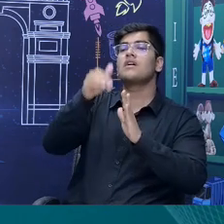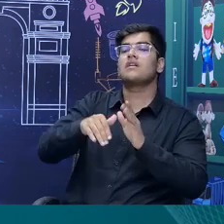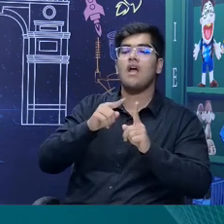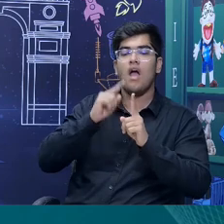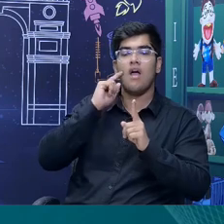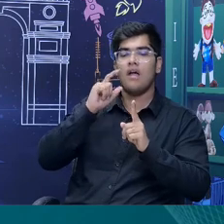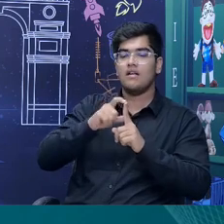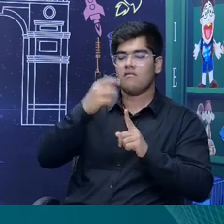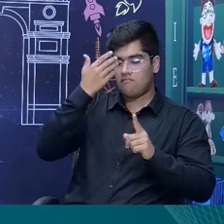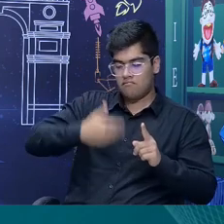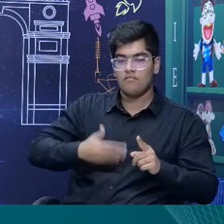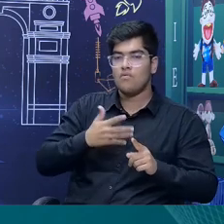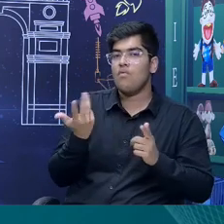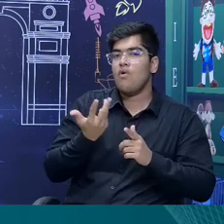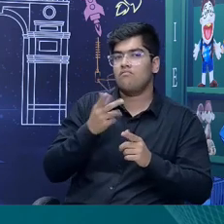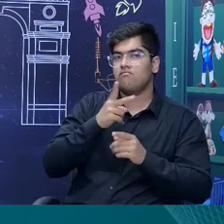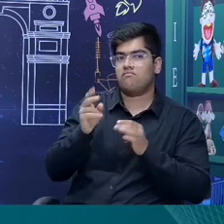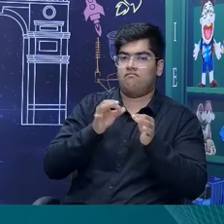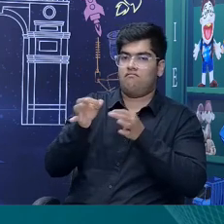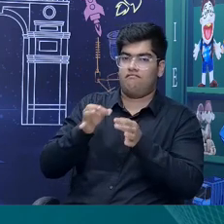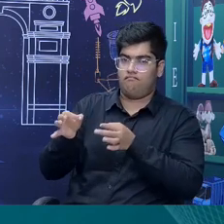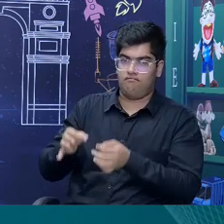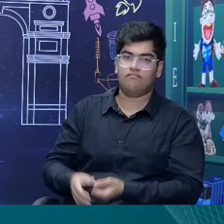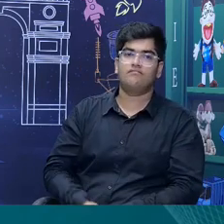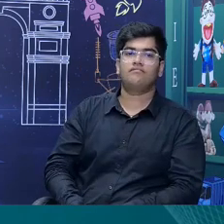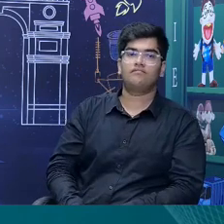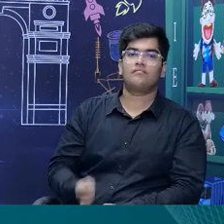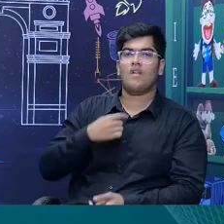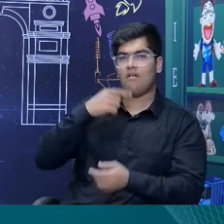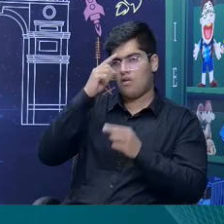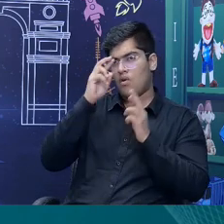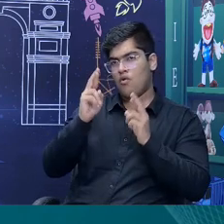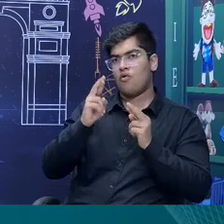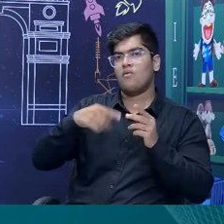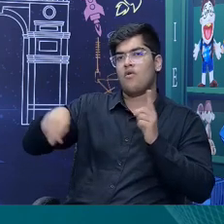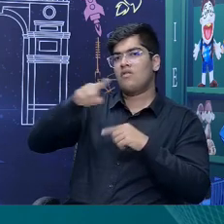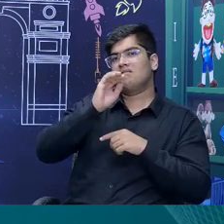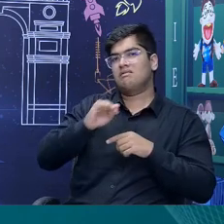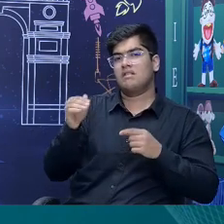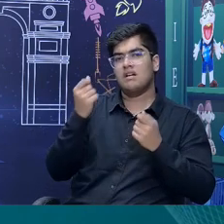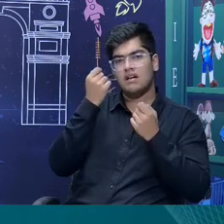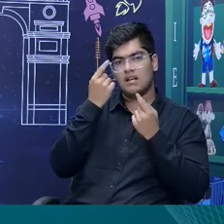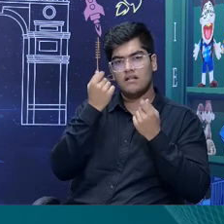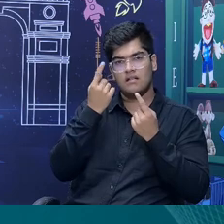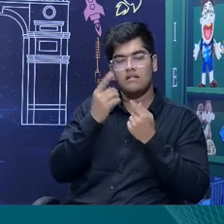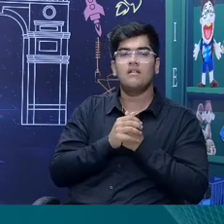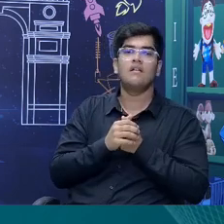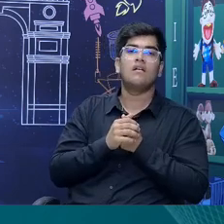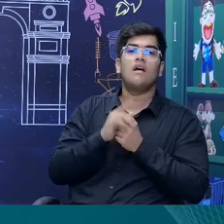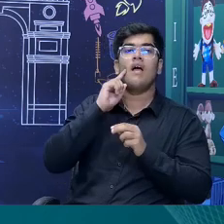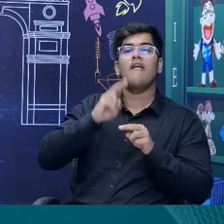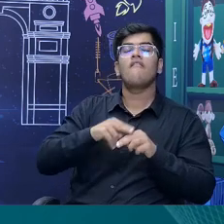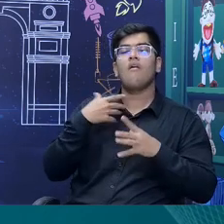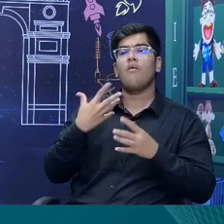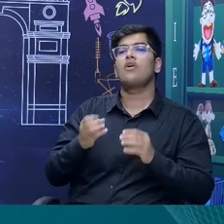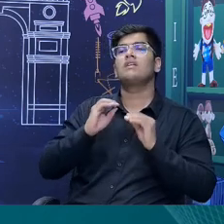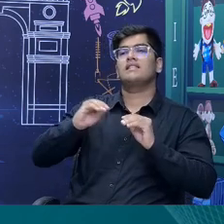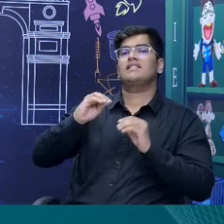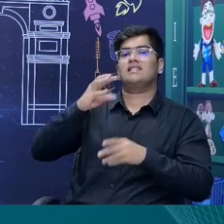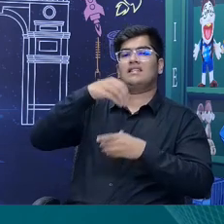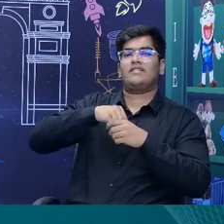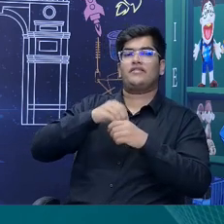ही अच्छे से एक्सप्लेन किया है मुझे पुरी उम्मीद है की हमारे सभी बच्चों के समझ में आया होगा यहां पर हम आपसे जानना चाहते हैं अगर हम अपने इंक्लूसिव क्लासरूम की बात